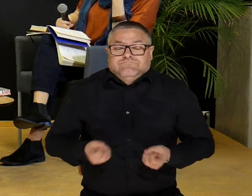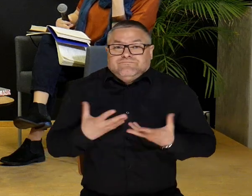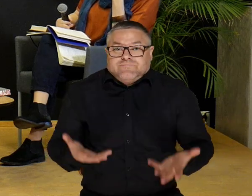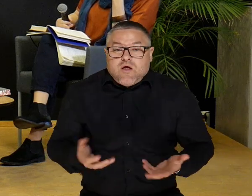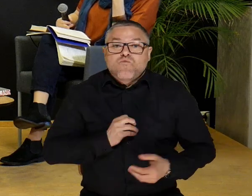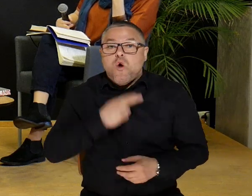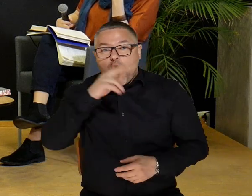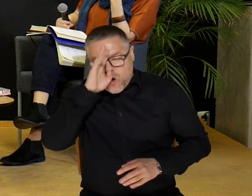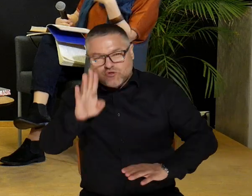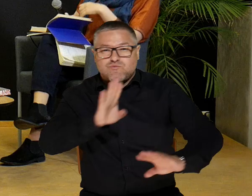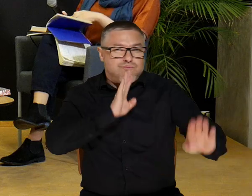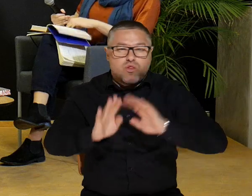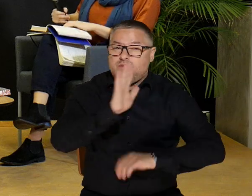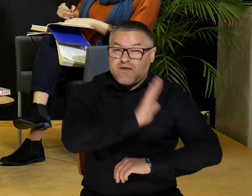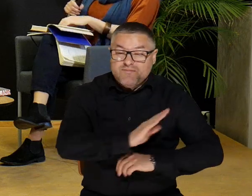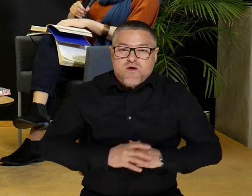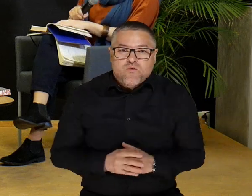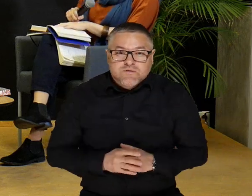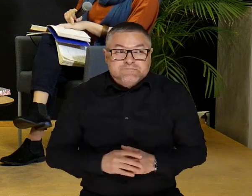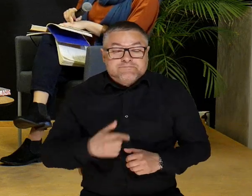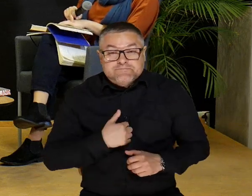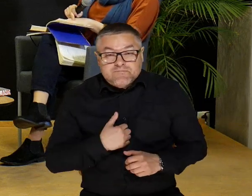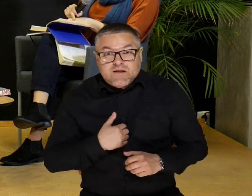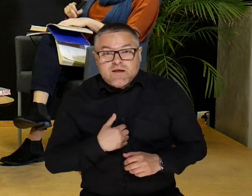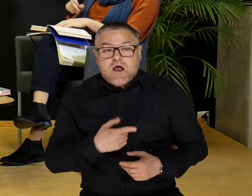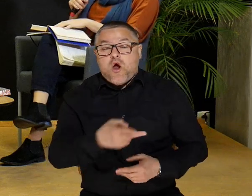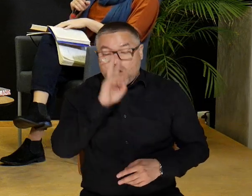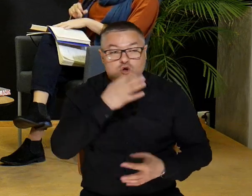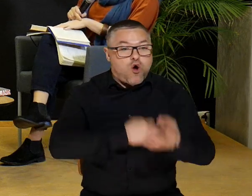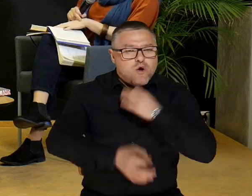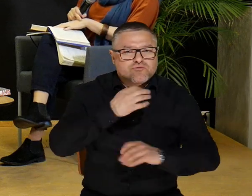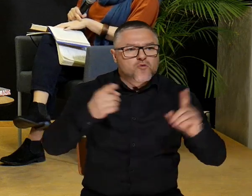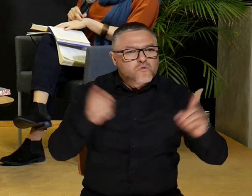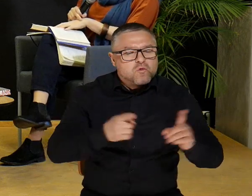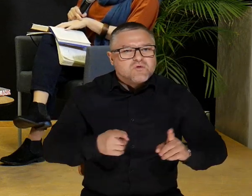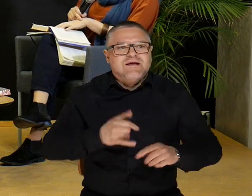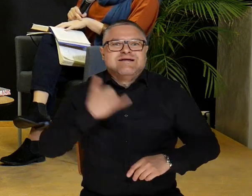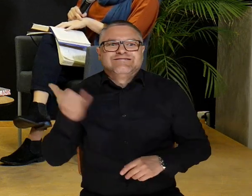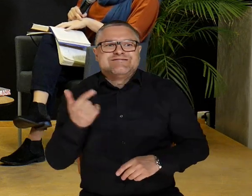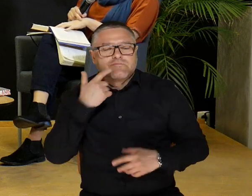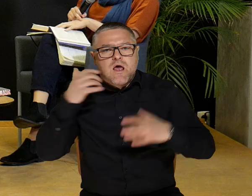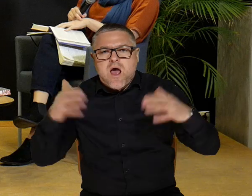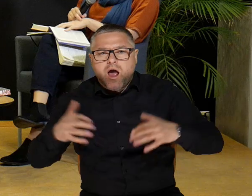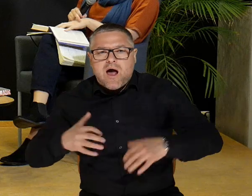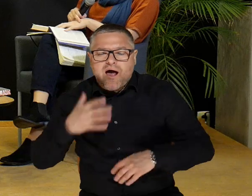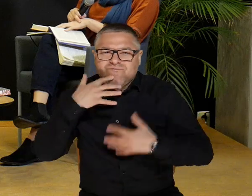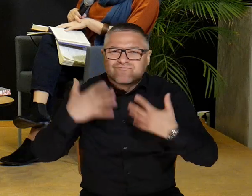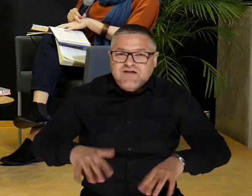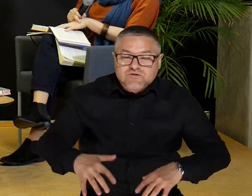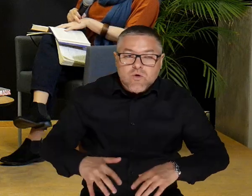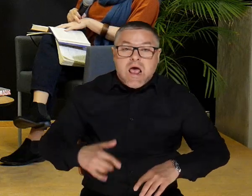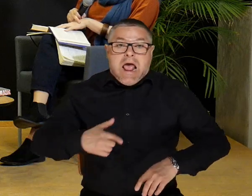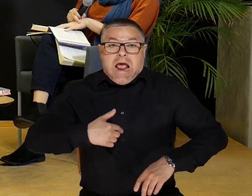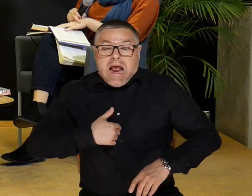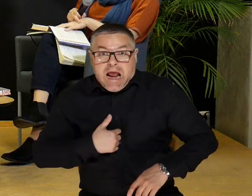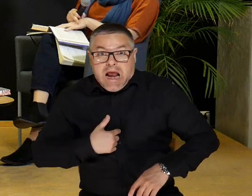mój ojciec też jakoś tak miał. Więc ja dostawałam takie anegdoty, z których zawsze wypadało się śmiać. No a ja